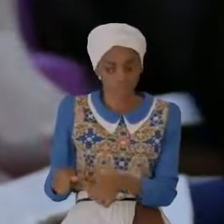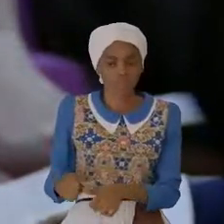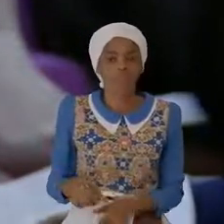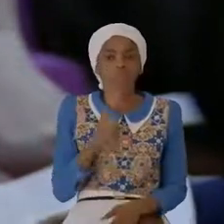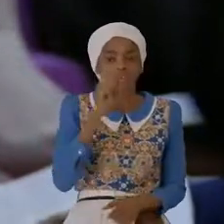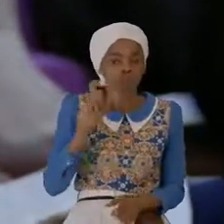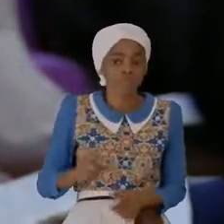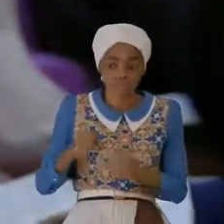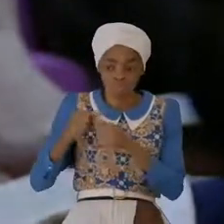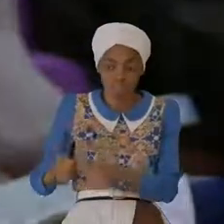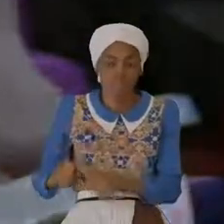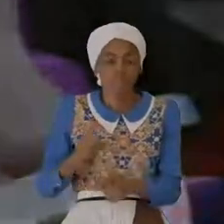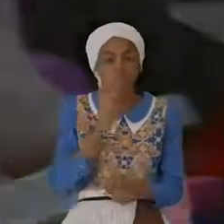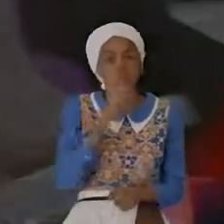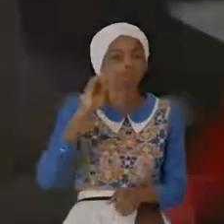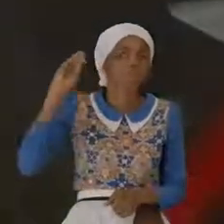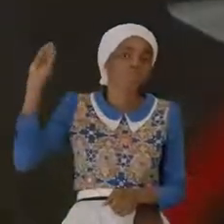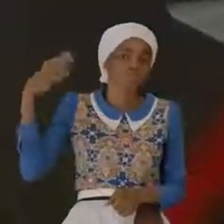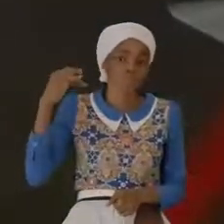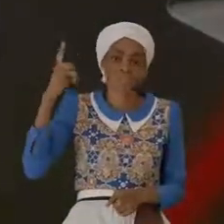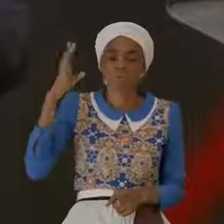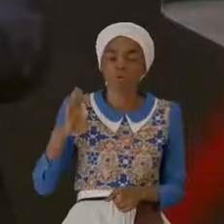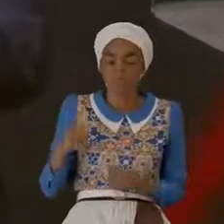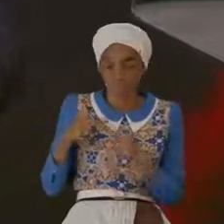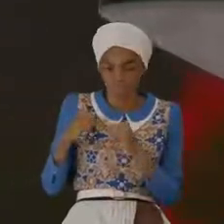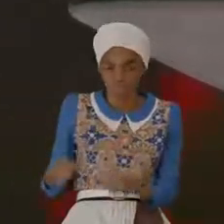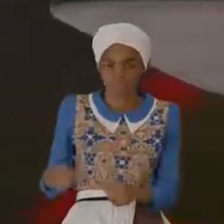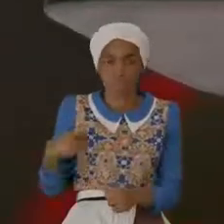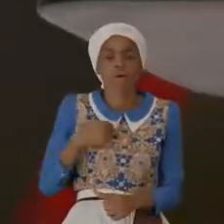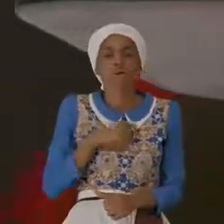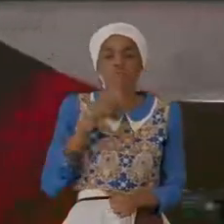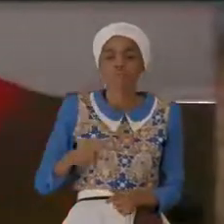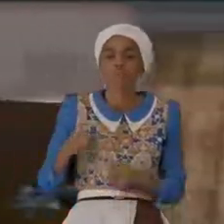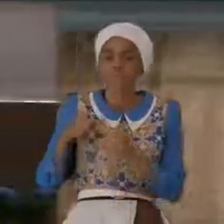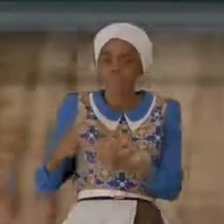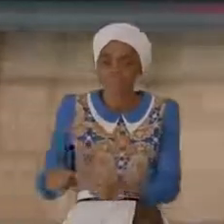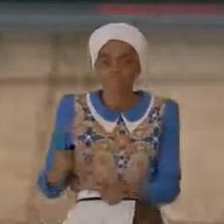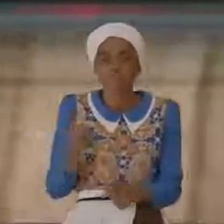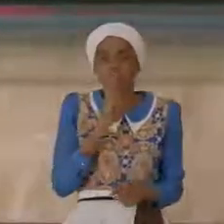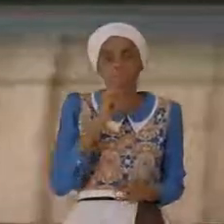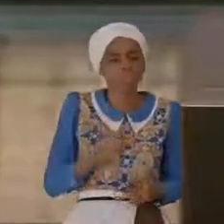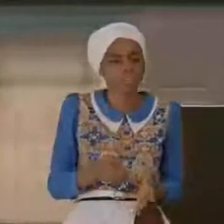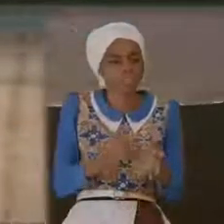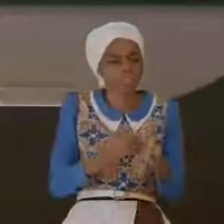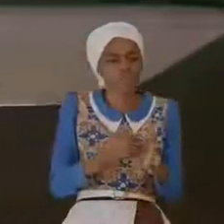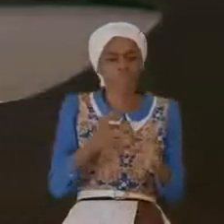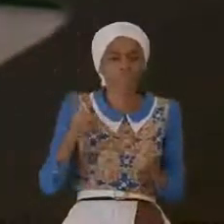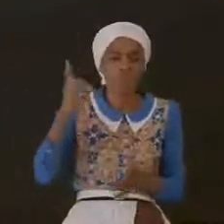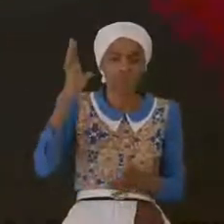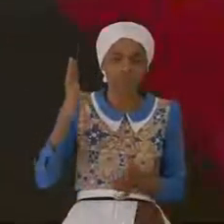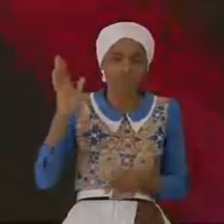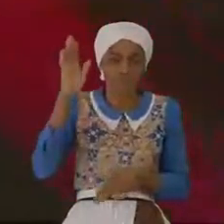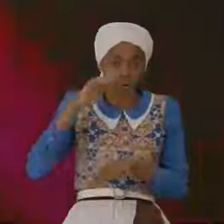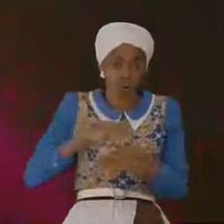devons demeurer là où la grâce de Dieu est. Nous devons demeurer là où l'exigence